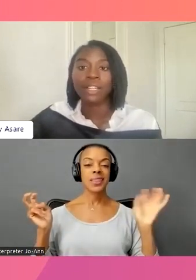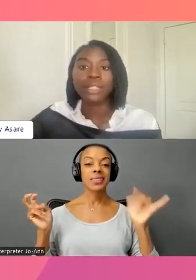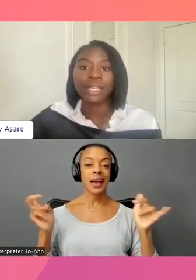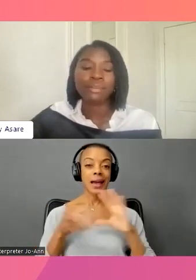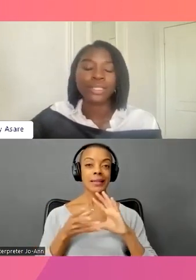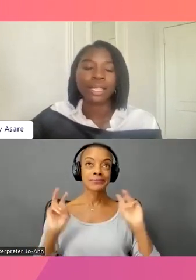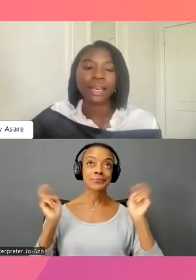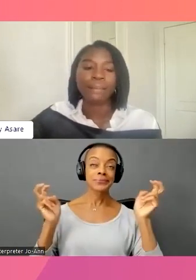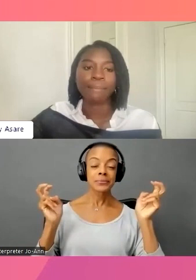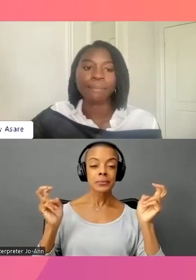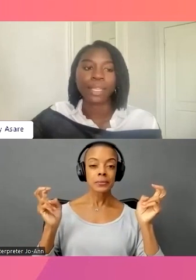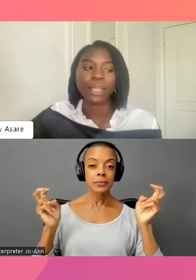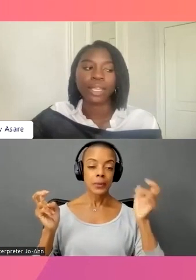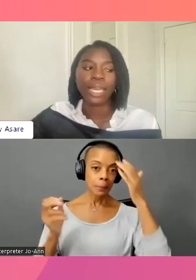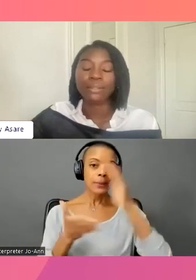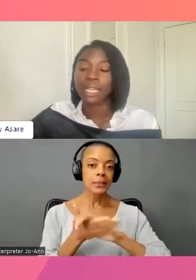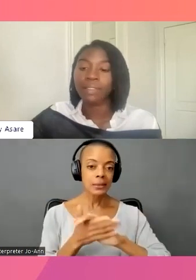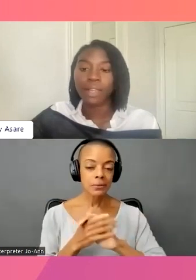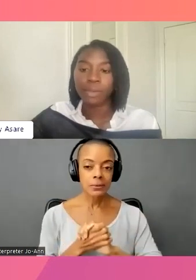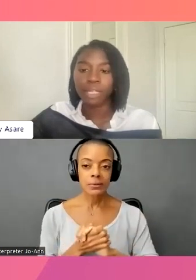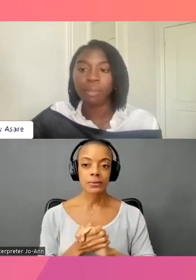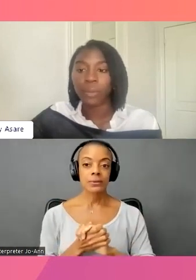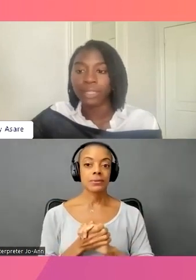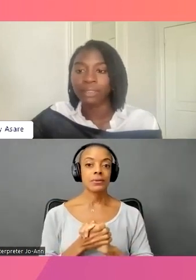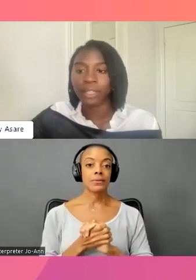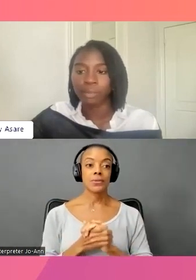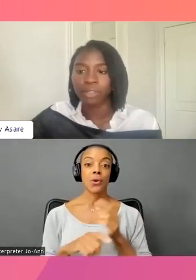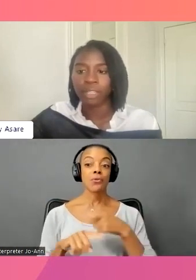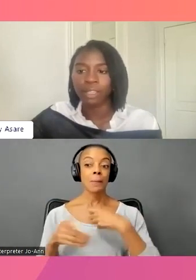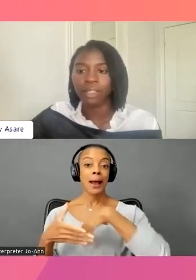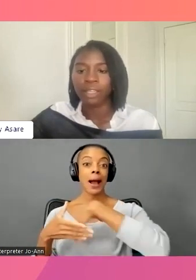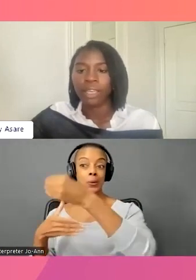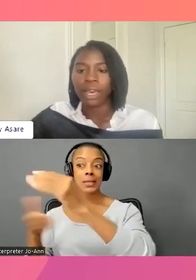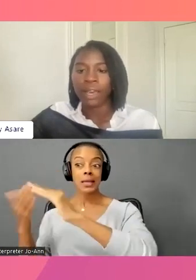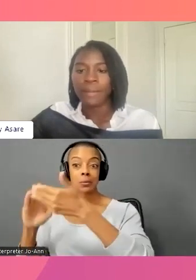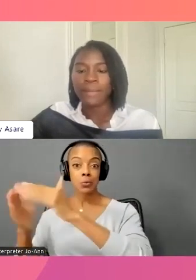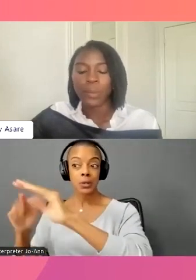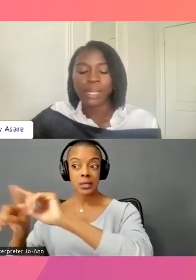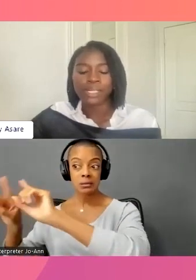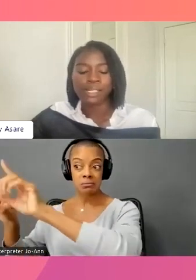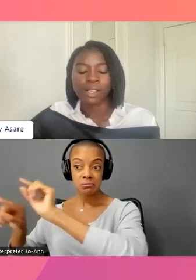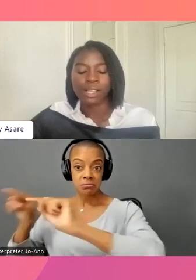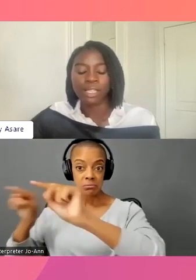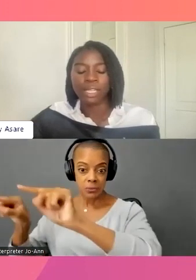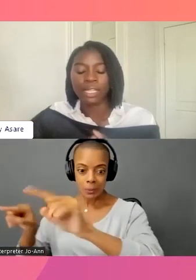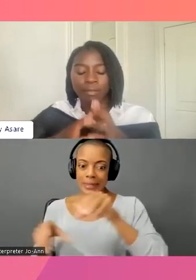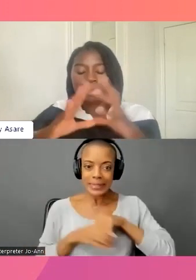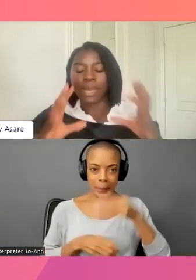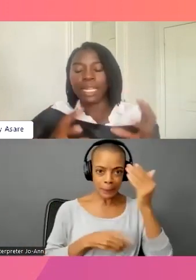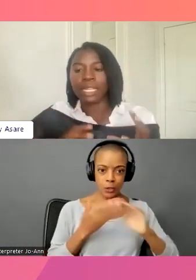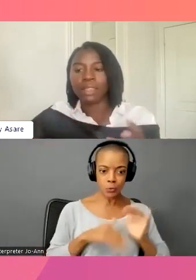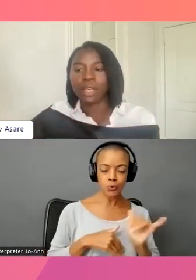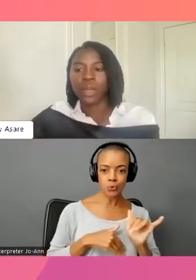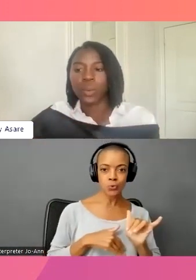la femme noire qui est forte, que l'on peut retrouver